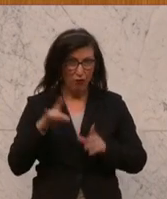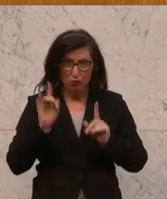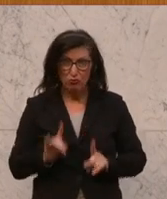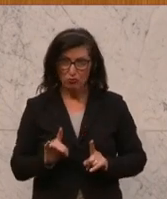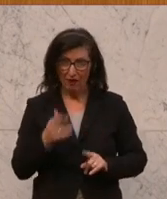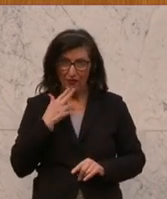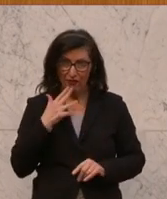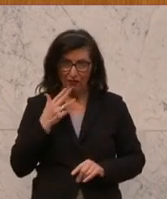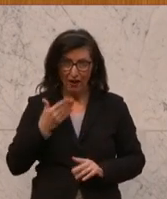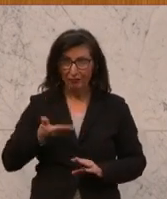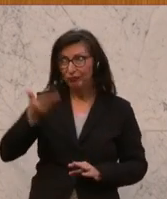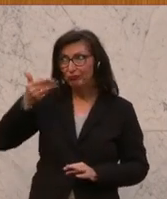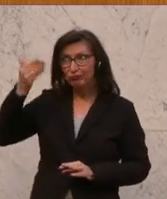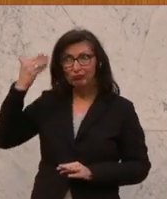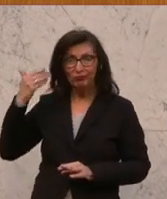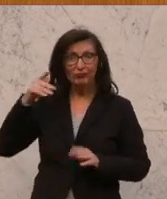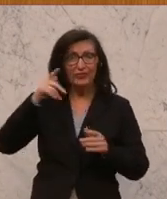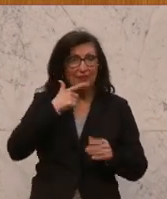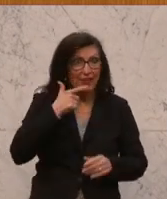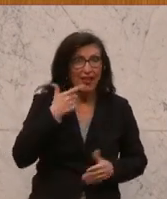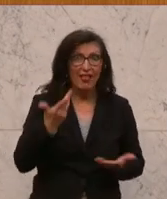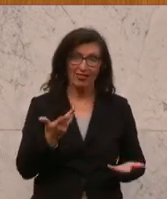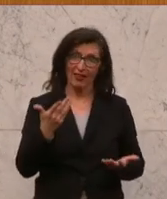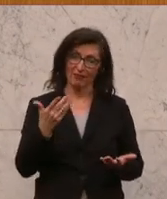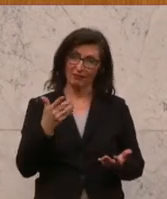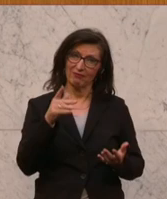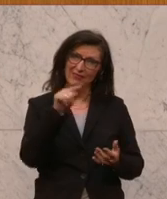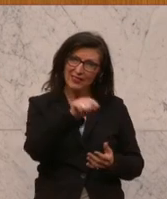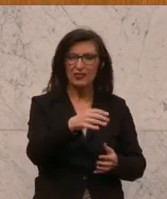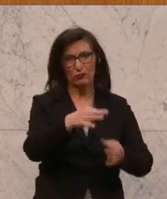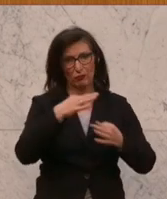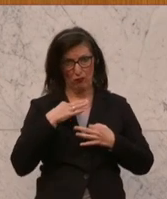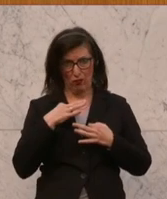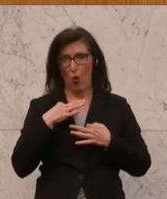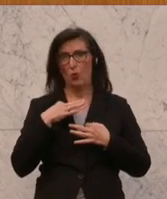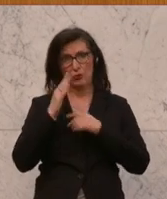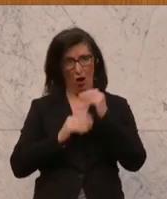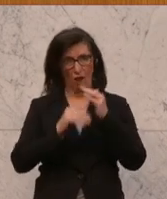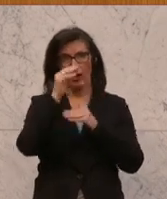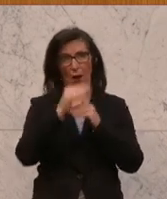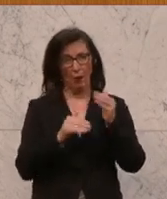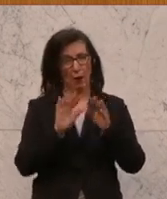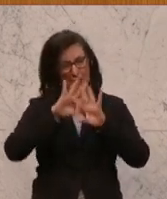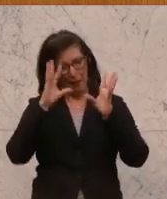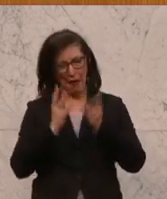unsere älteren Mitbürger für uns und mit uns auch geschaffen. Alles Gute!